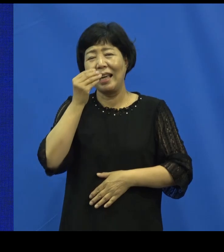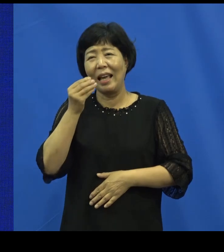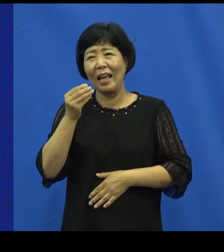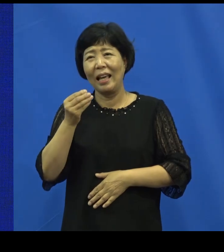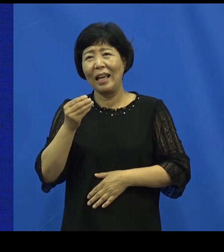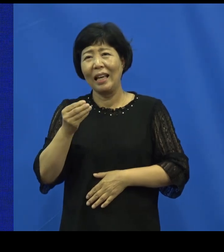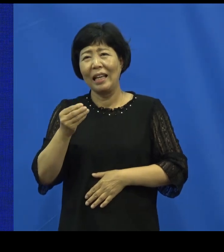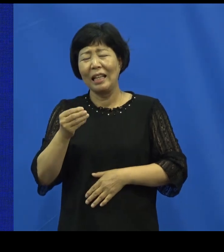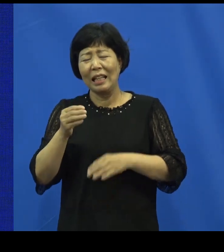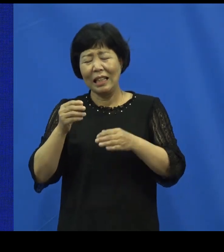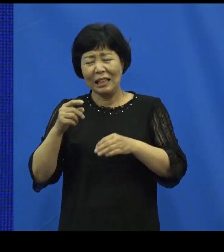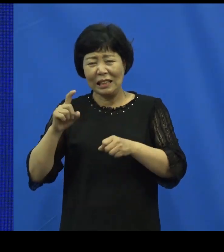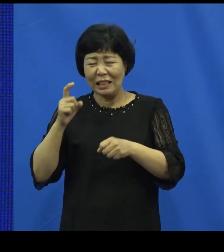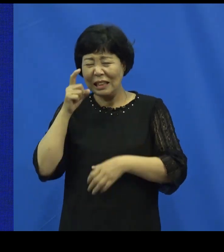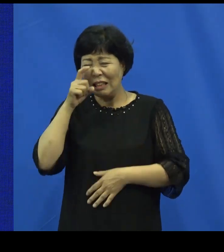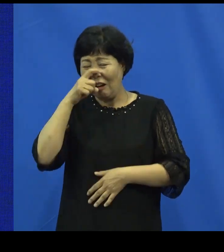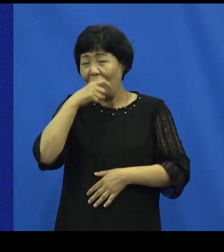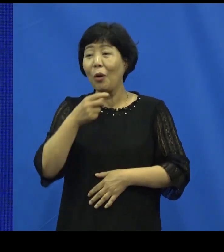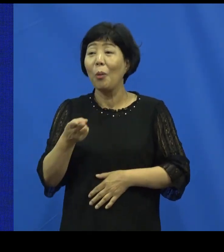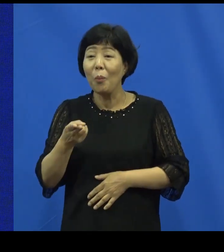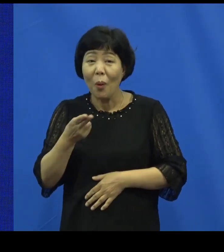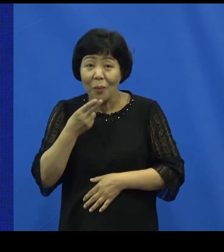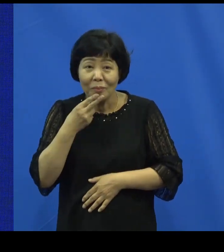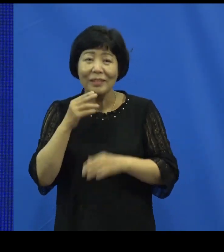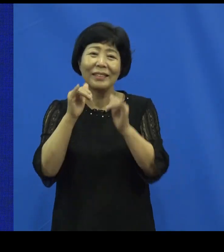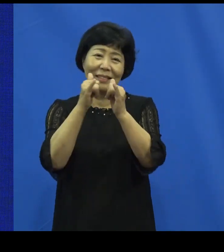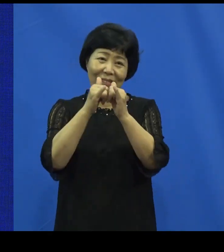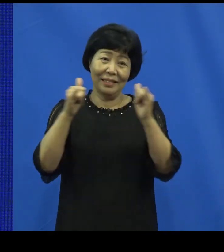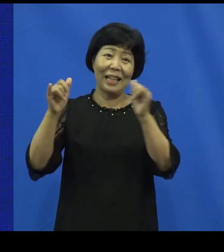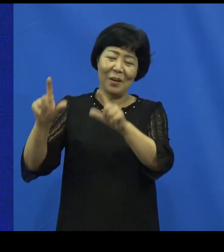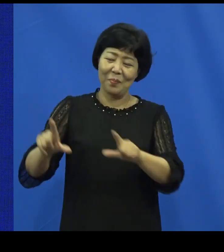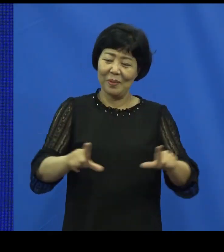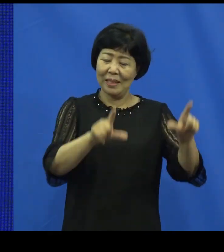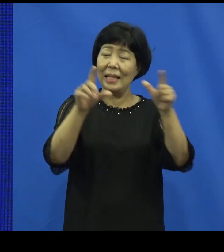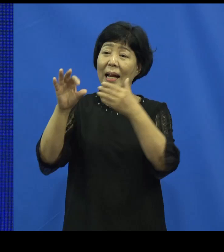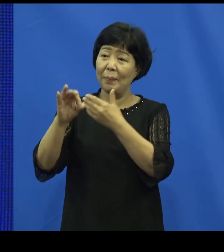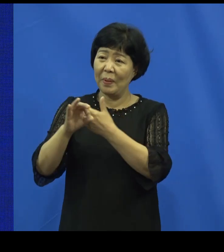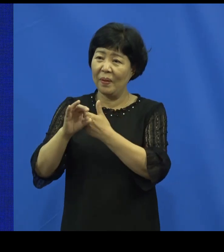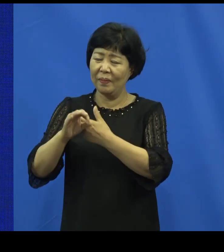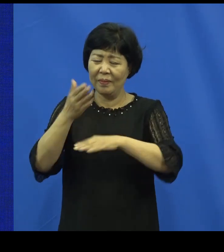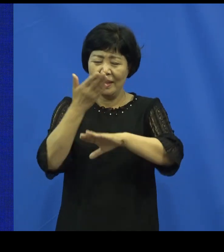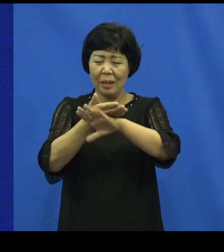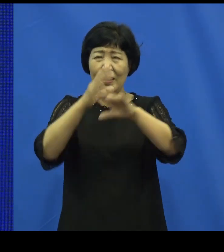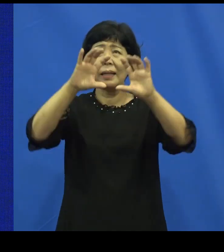않는 정말 그런 퓨어한 삶을 살면요, 이방의 나라에서